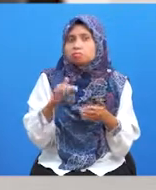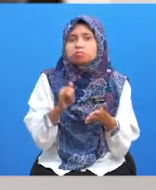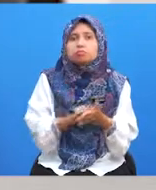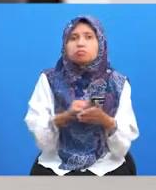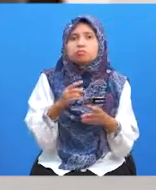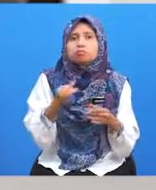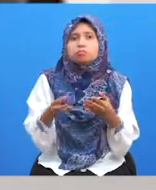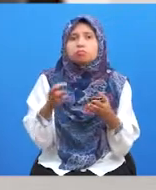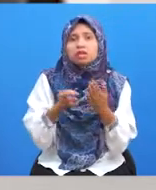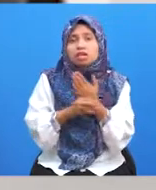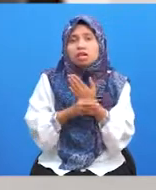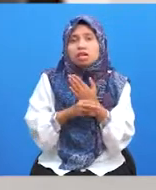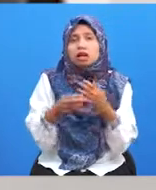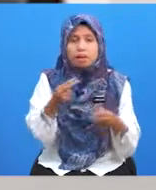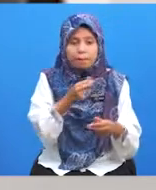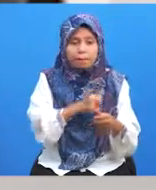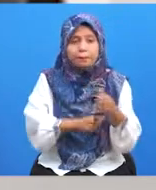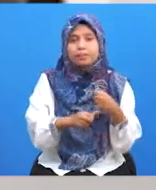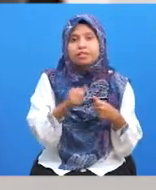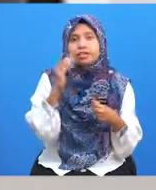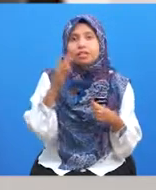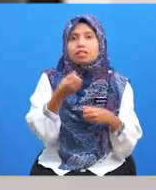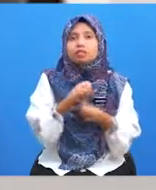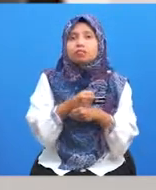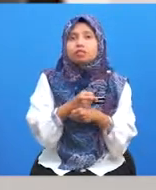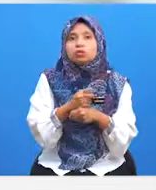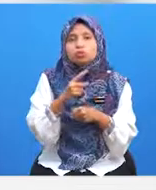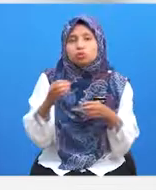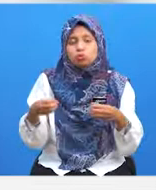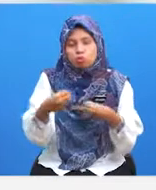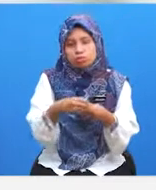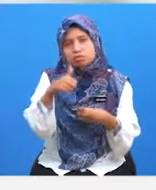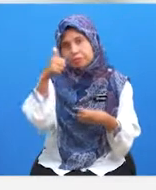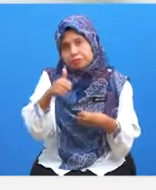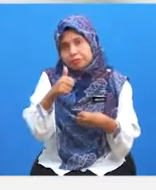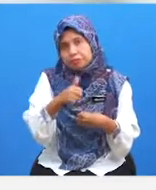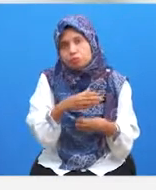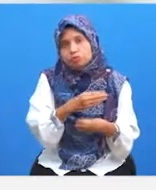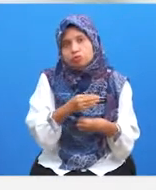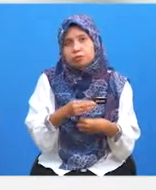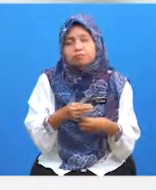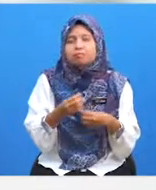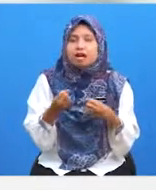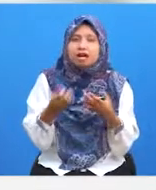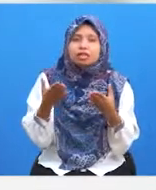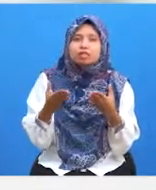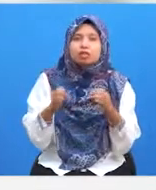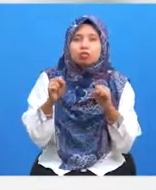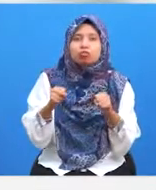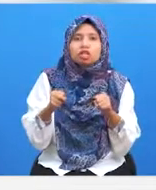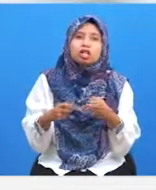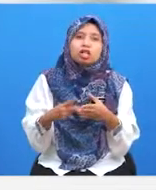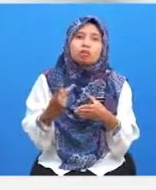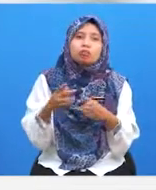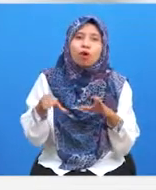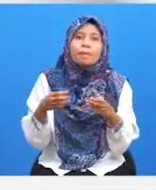maka pernyataan akan membentuk satu organisasi yang kondusif produktif dan